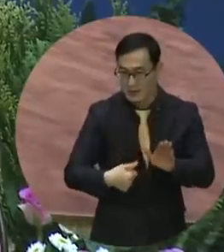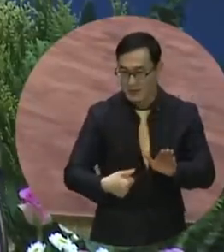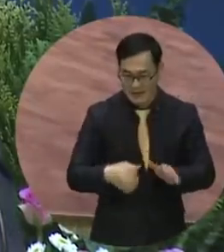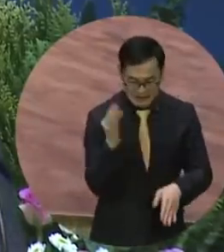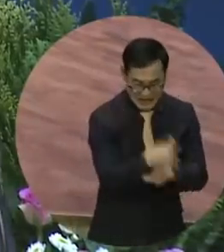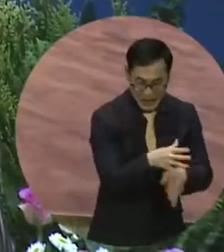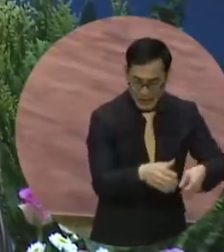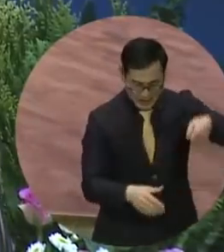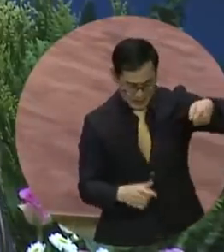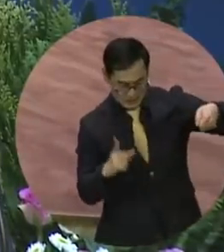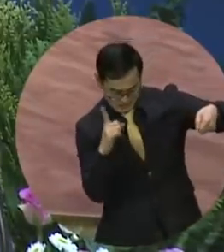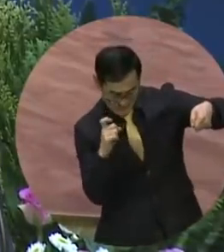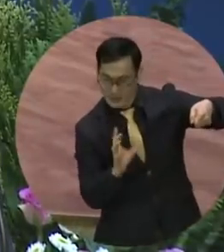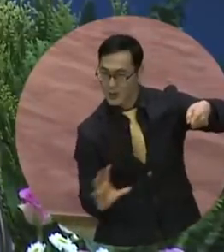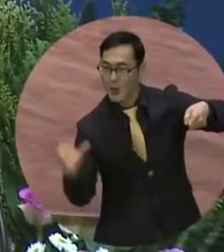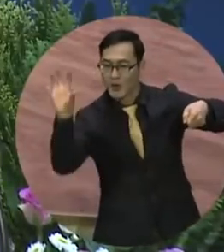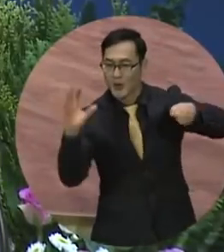올립니다. 이걸 보면서 서둘러서 계속 받는 거요.